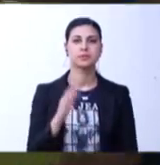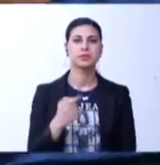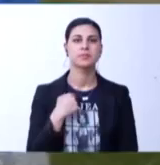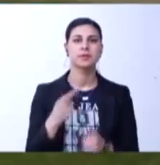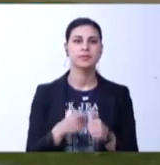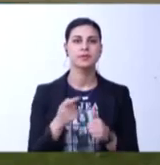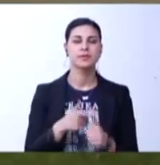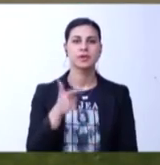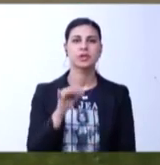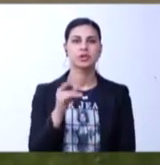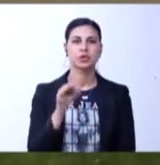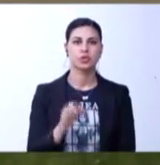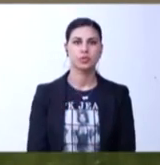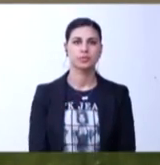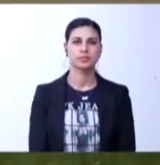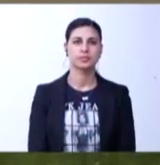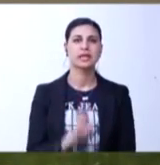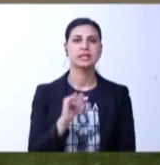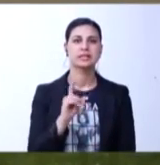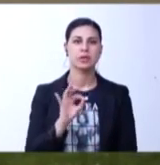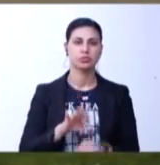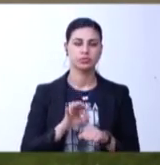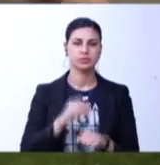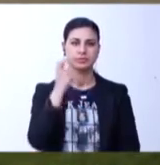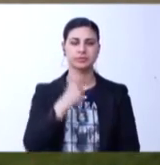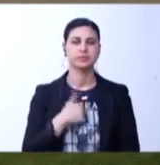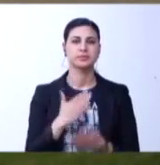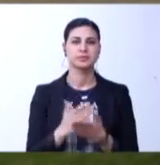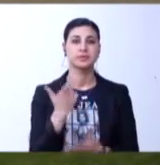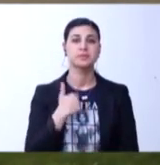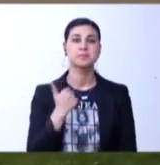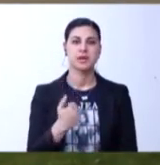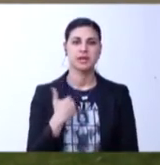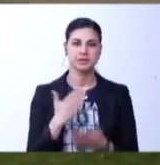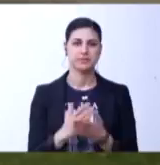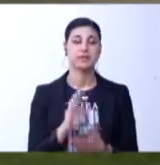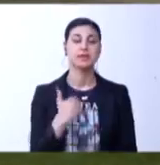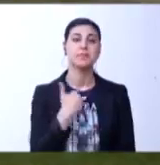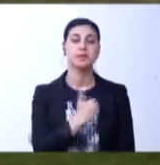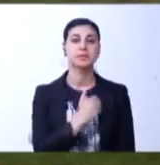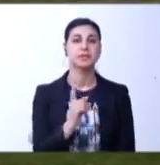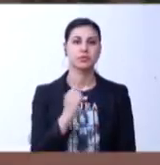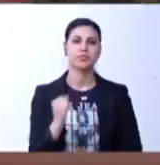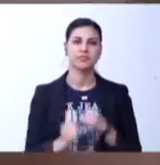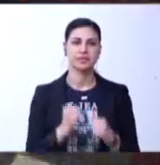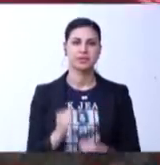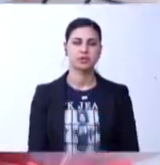ქვია გიგო, დაუნის სინდრომის, მე ნაგარი ვარ და მინდა რომ